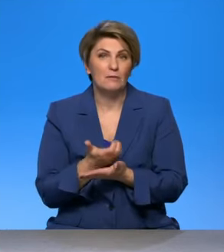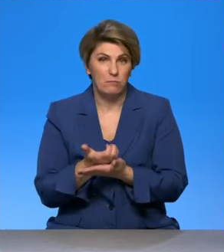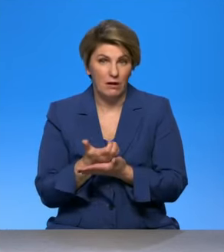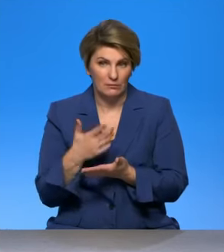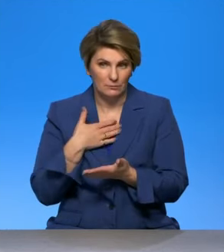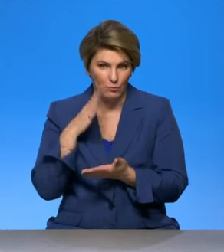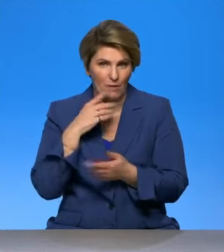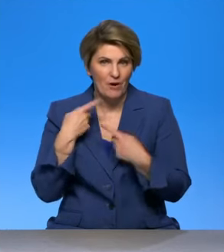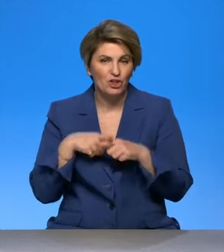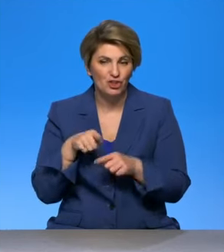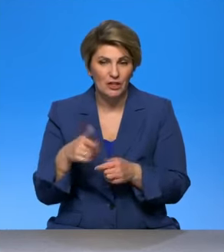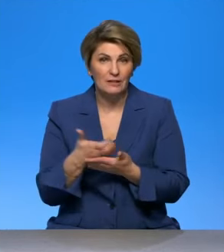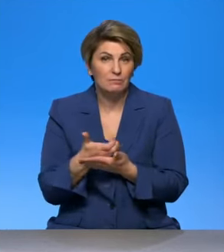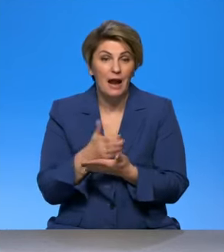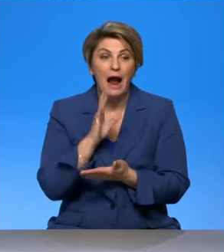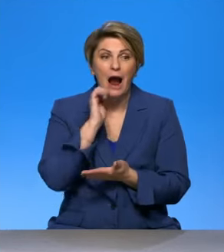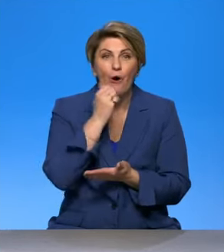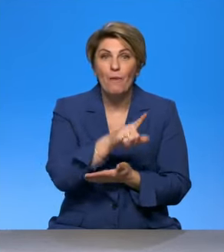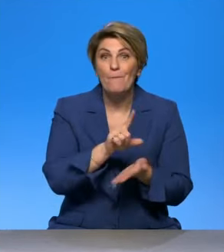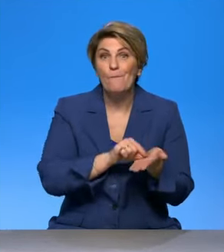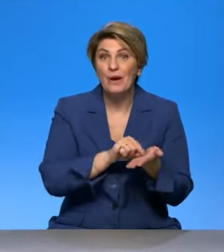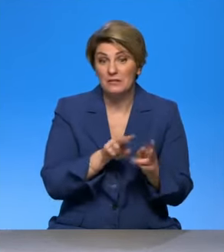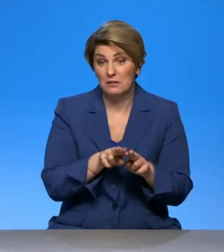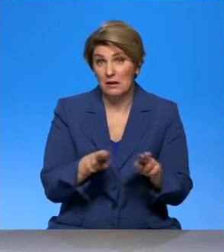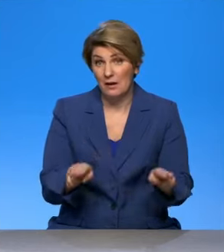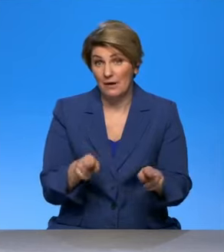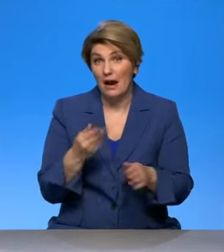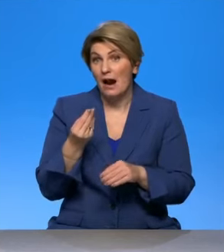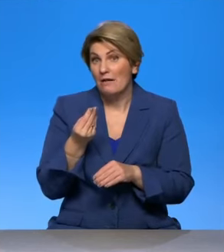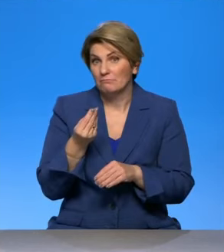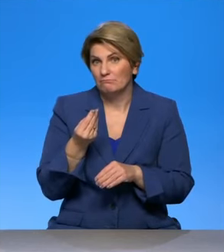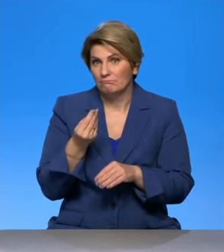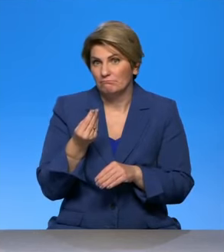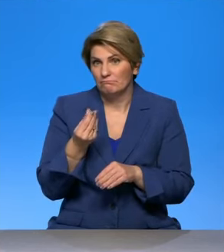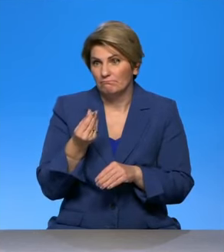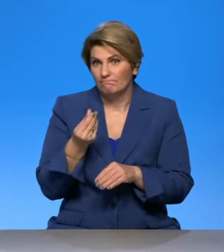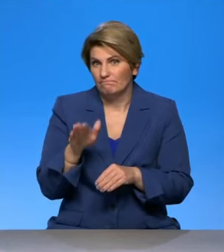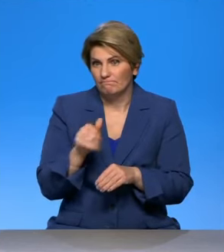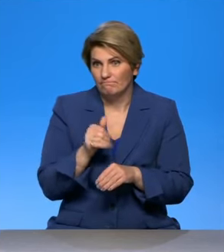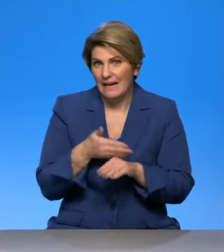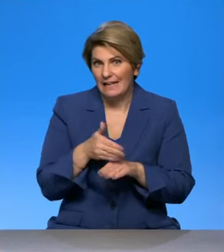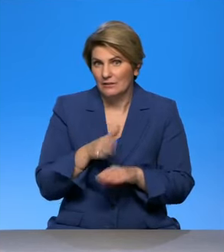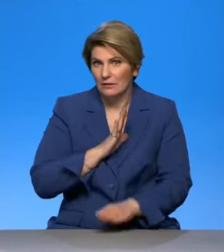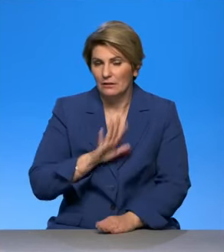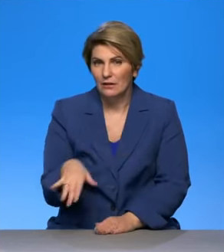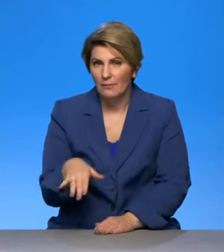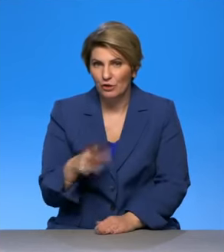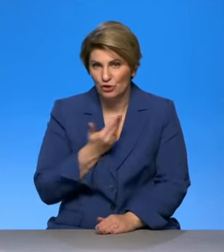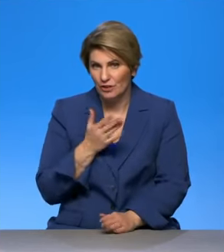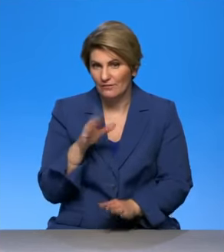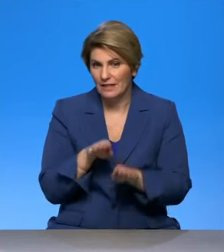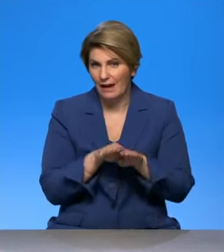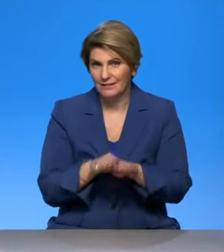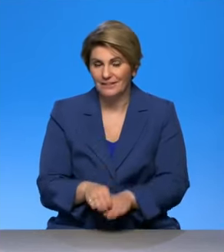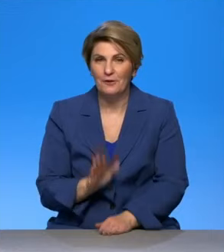И получалось, что у нас, в принципе, кредитов не было, и все жили примерно одинаково. Но в 90-х годах